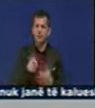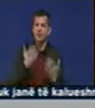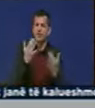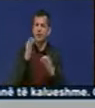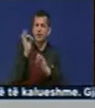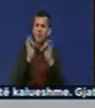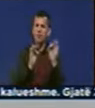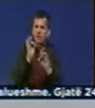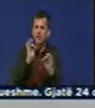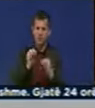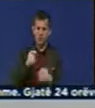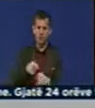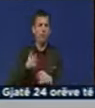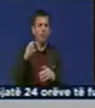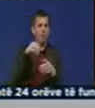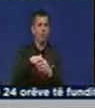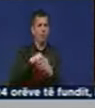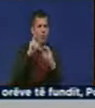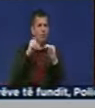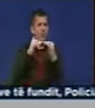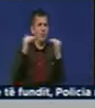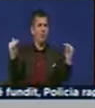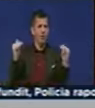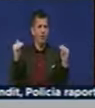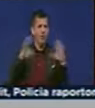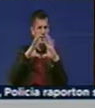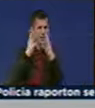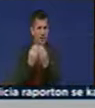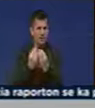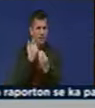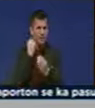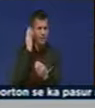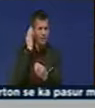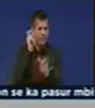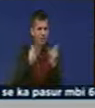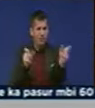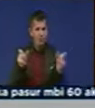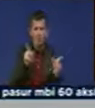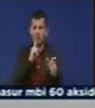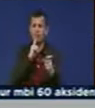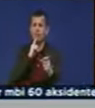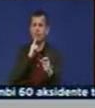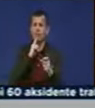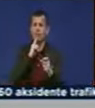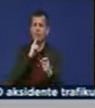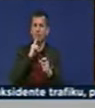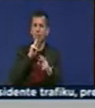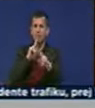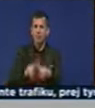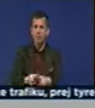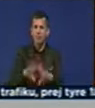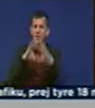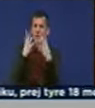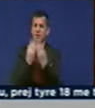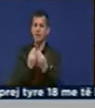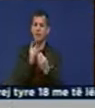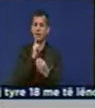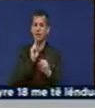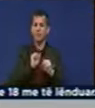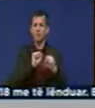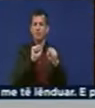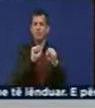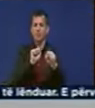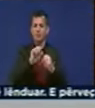një kufi maksimal për të dyja gjinit dhe shpesh është përdorur për të hedhur poshtë argumentat e kundërshtarve të kuotave se ato